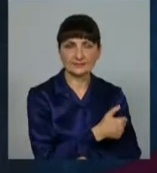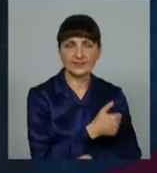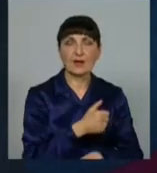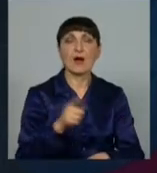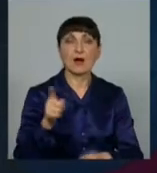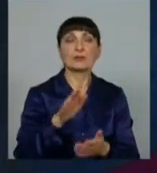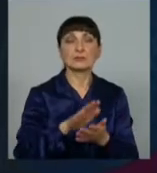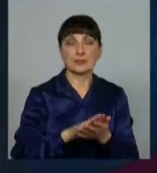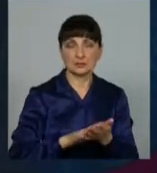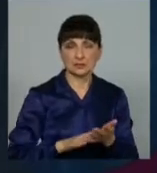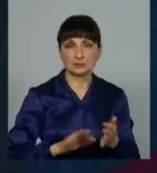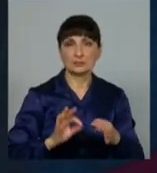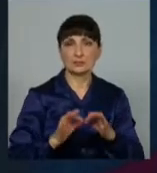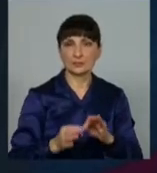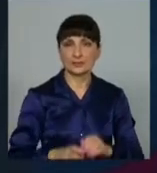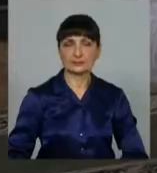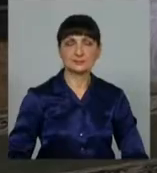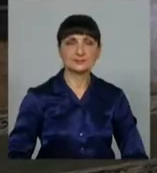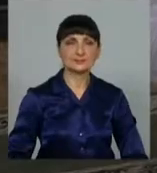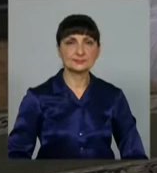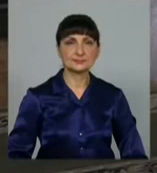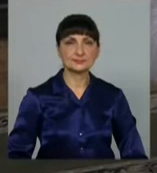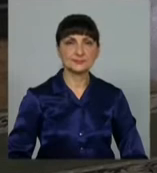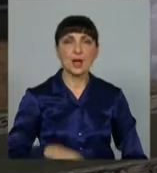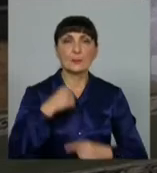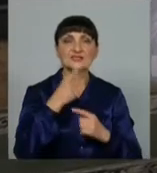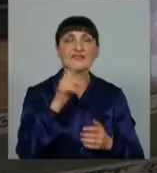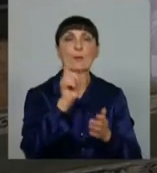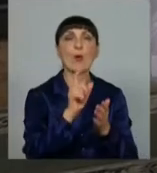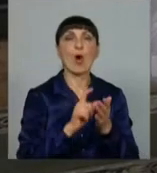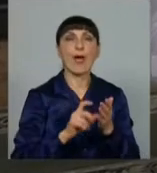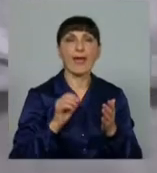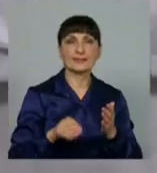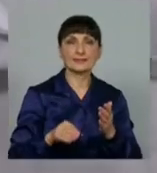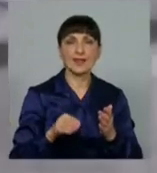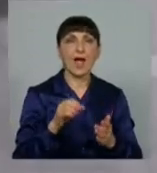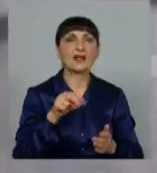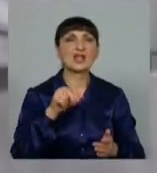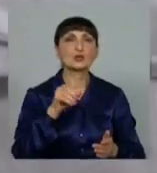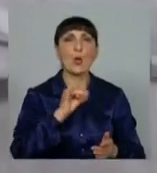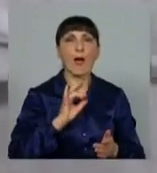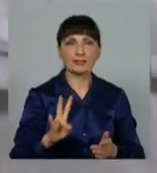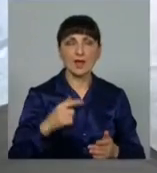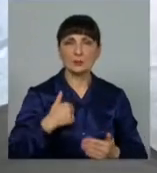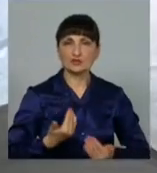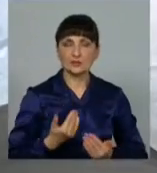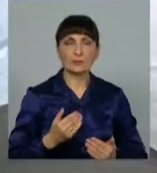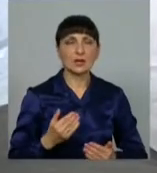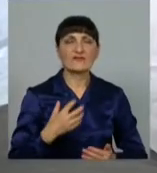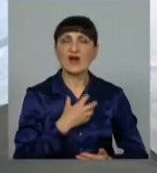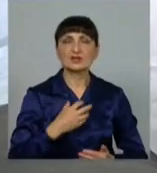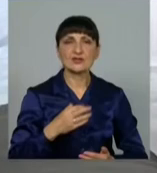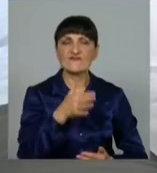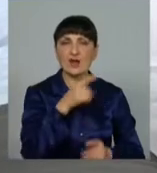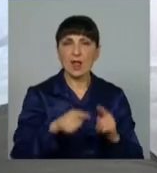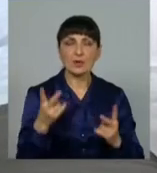собрал авторитетные мнения. По словам поэта и публициста Иржана Алаштугана, мы живем в историческое время, когда